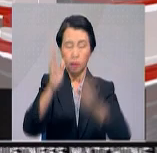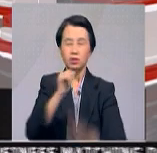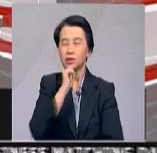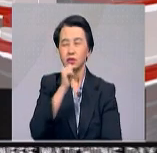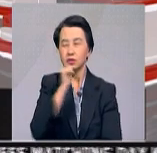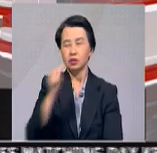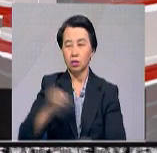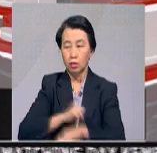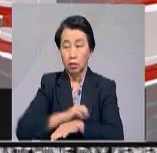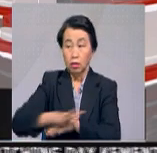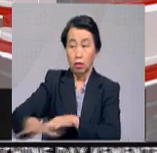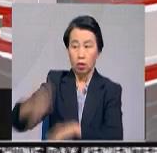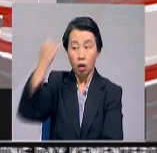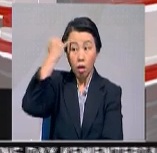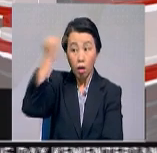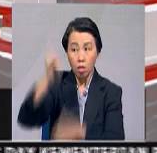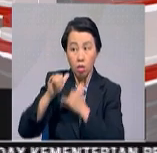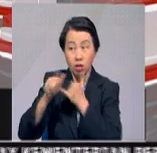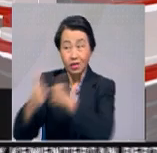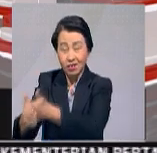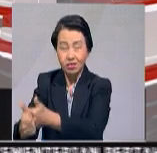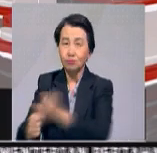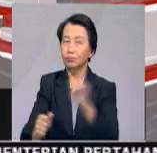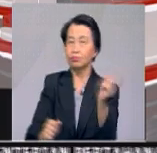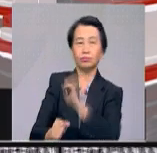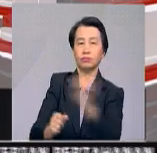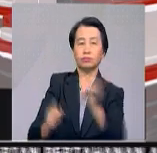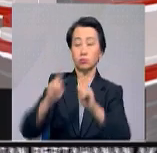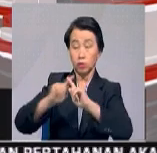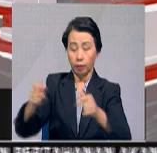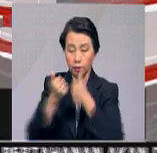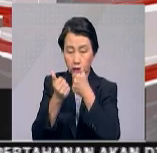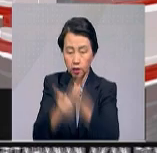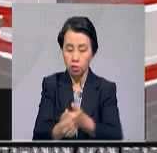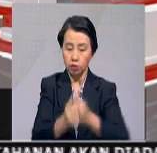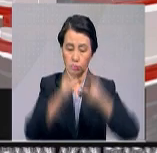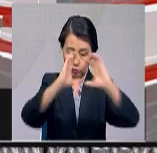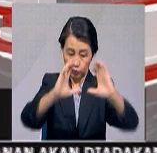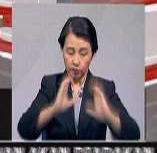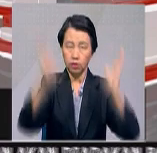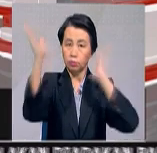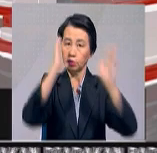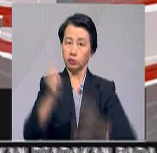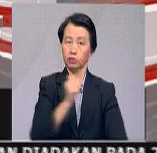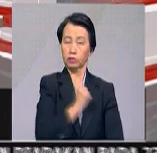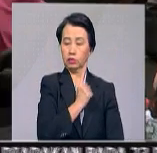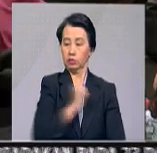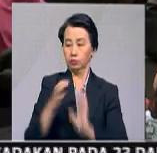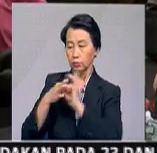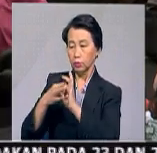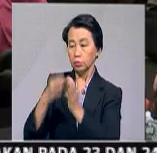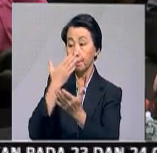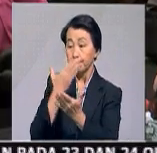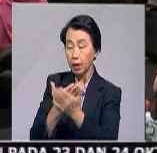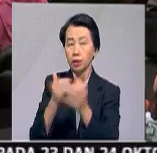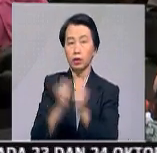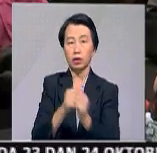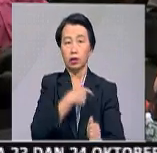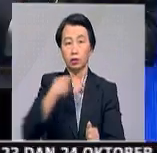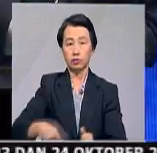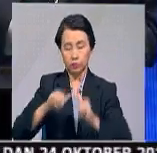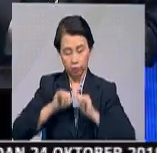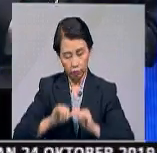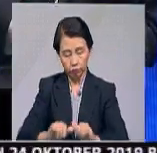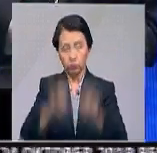akan dipengaruhi ideologi Republik berkenaan, sebaliknya mengikut acuan Malaysia. Kerjasama baik dengan China akan